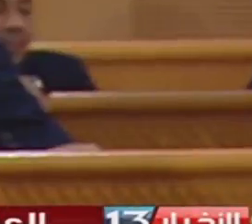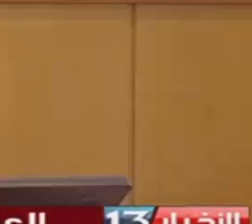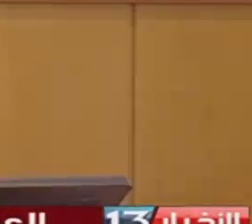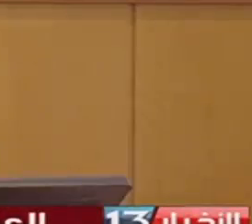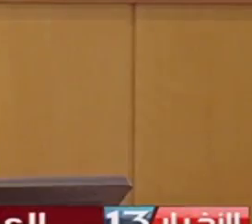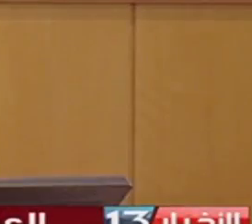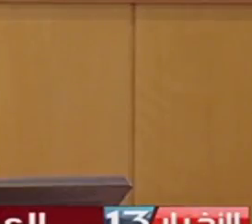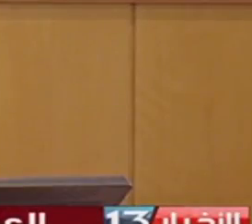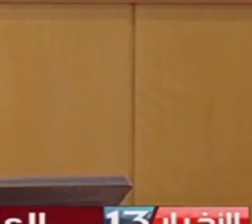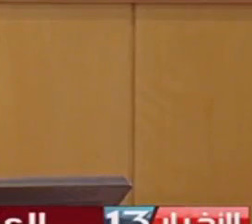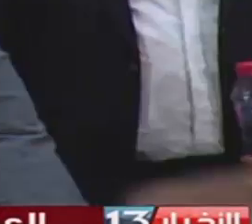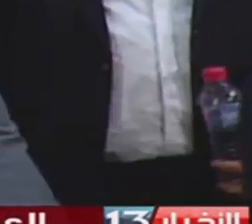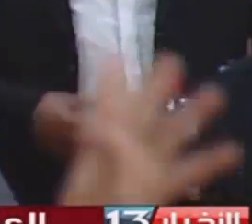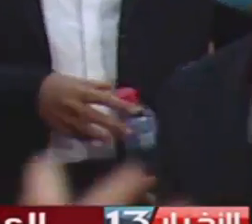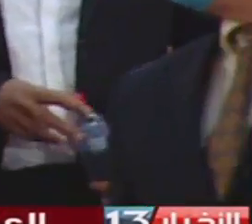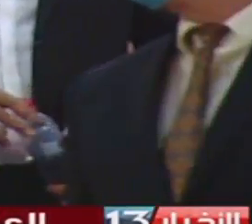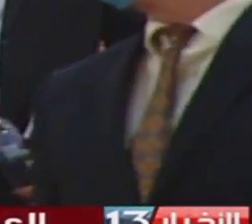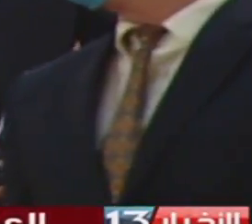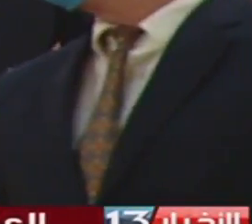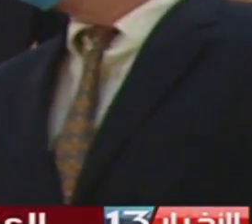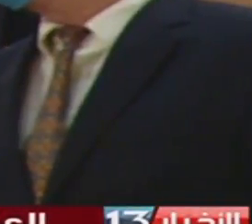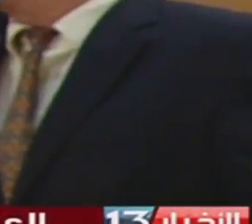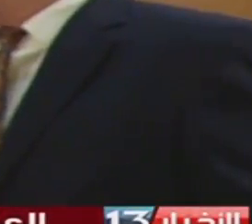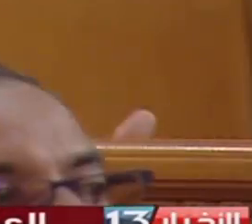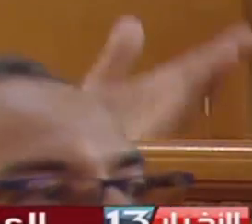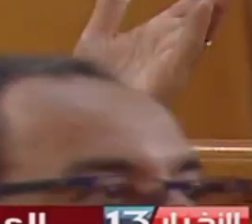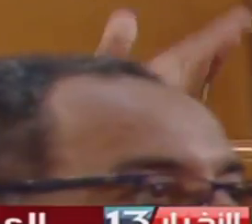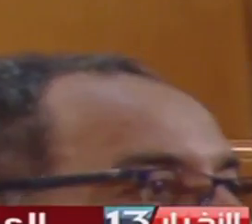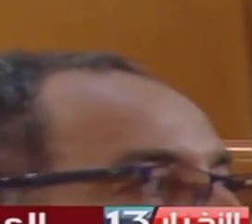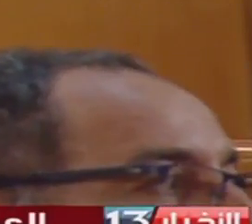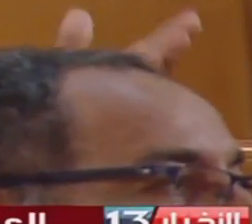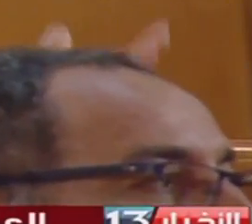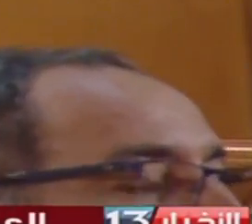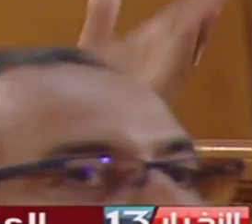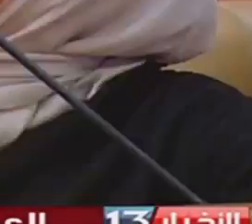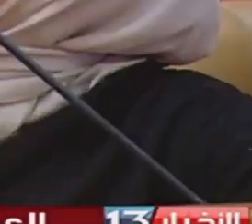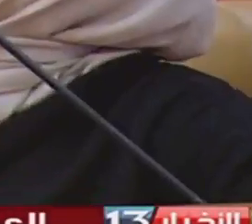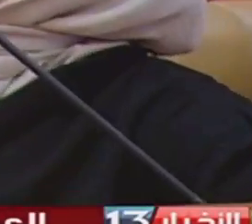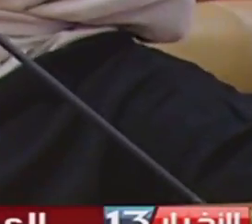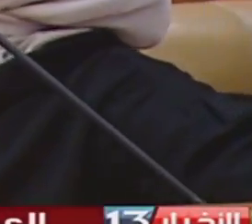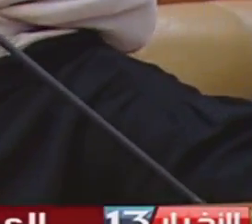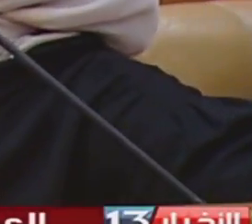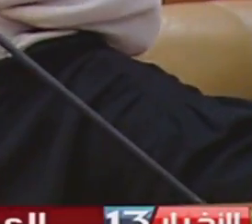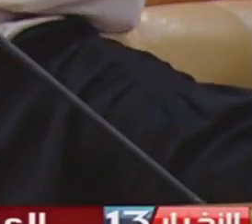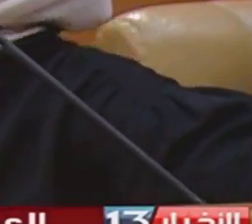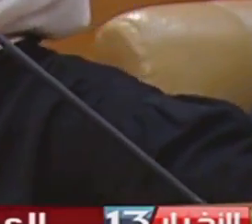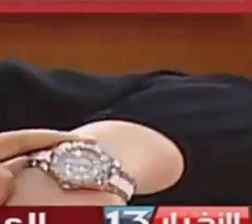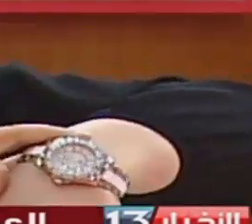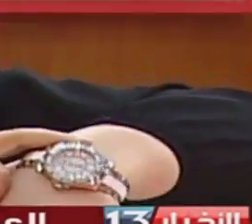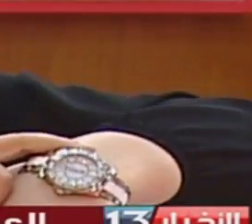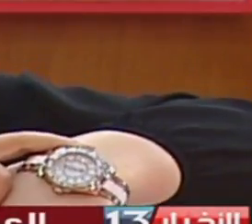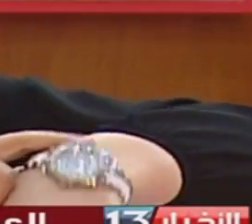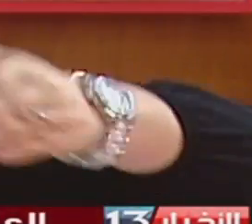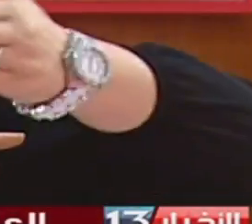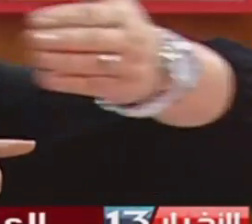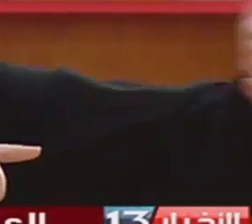جدل في مجلس النواب حول الحيز الزمني المخصص للحوار حول لائحة الحزب الحر الدستوري، والدبلوماسية البرلمانية يؤخر انطلاقه